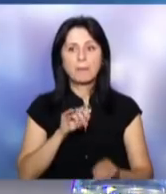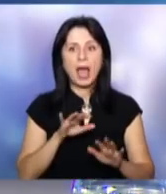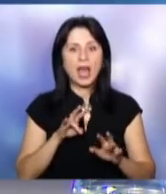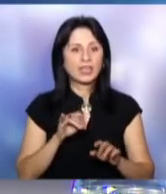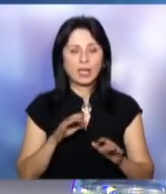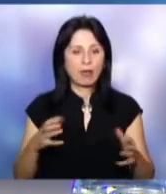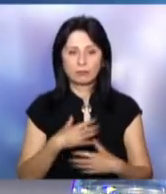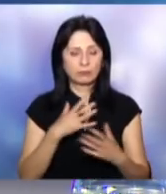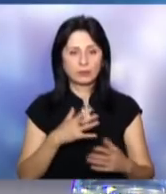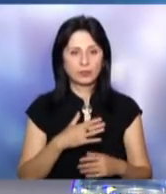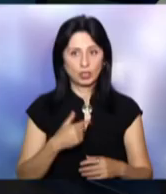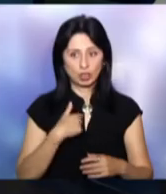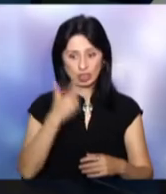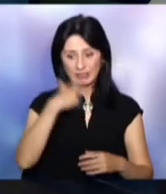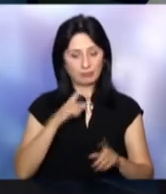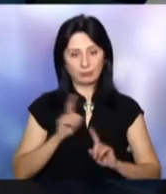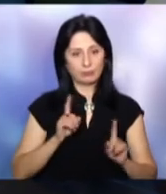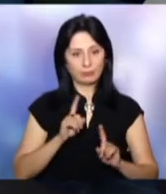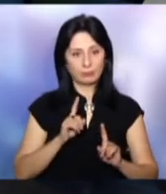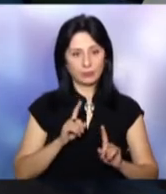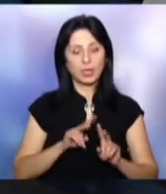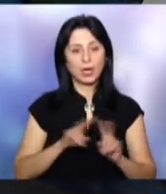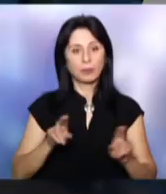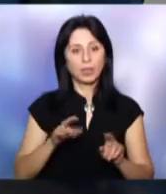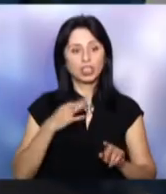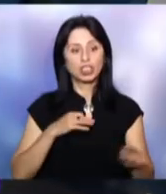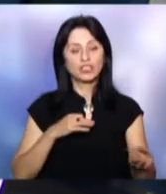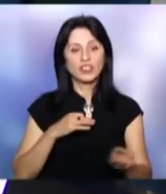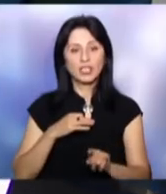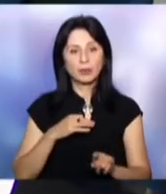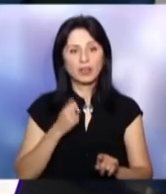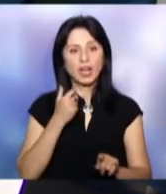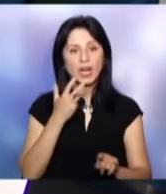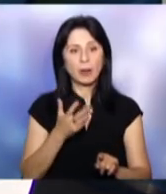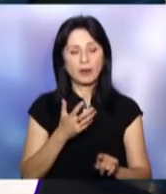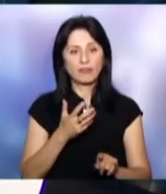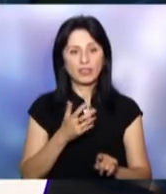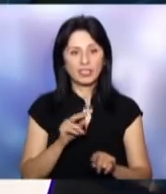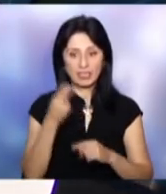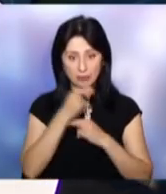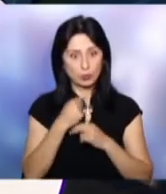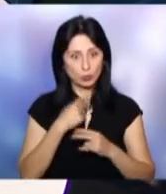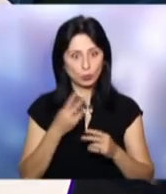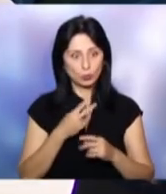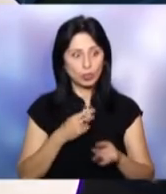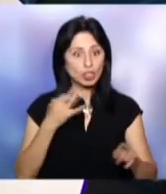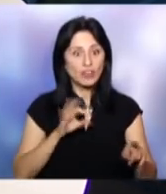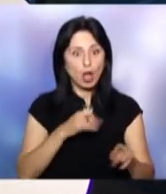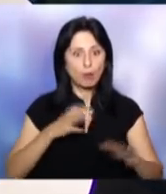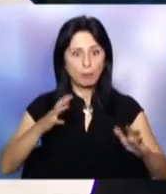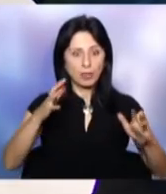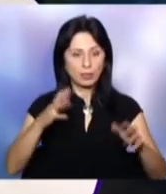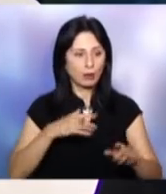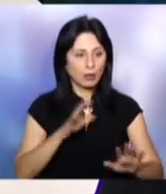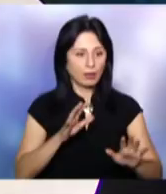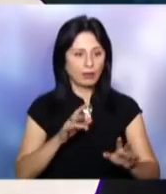შეტევა, ჩემს თავზე არა, მაგრამ იგივე მემართება შვილებზე. რამდენად სამკურნალო ვარ ამ შემთხვევაში, იმიტომ რომ